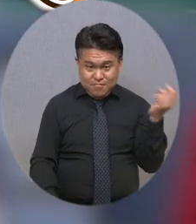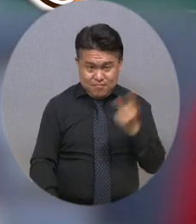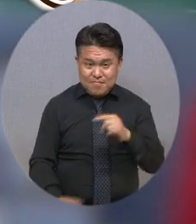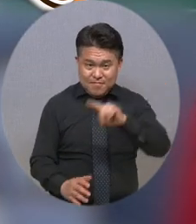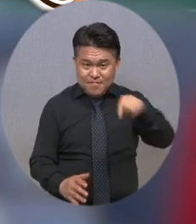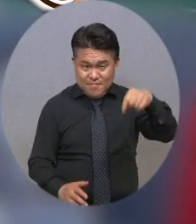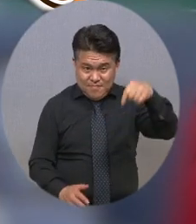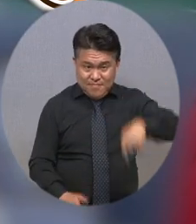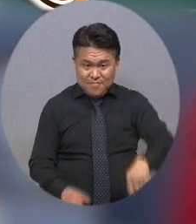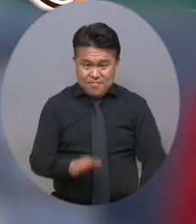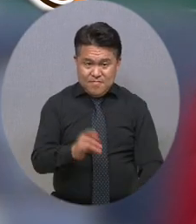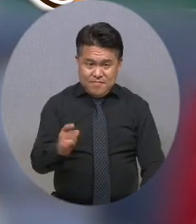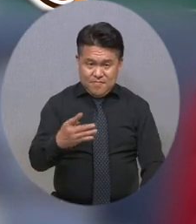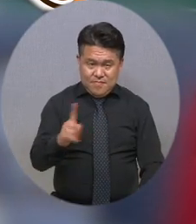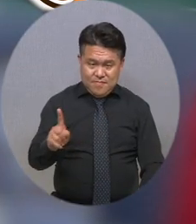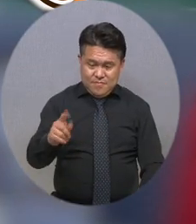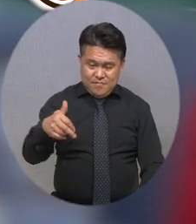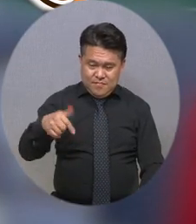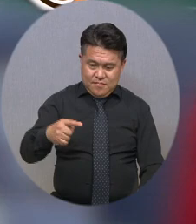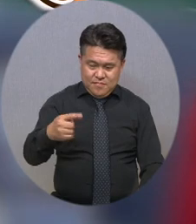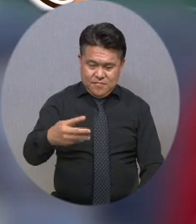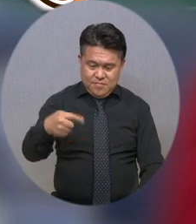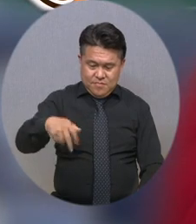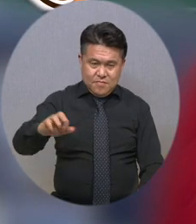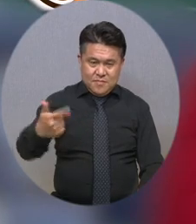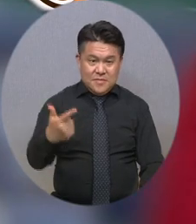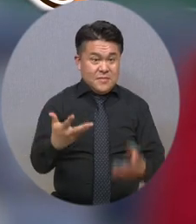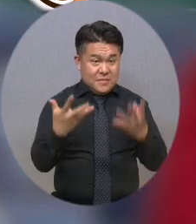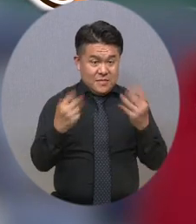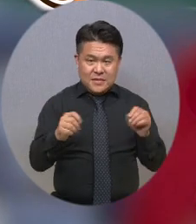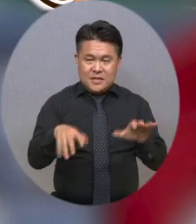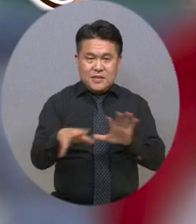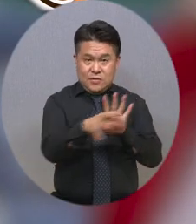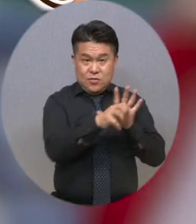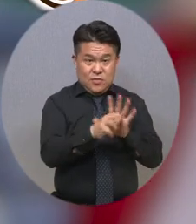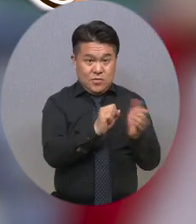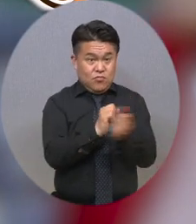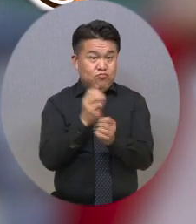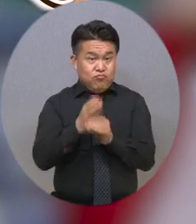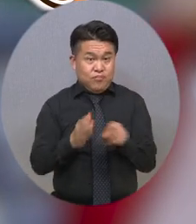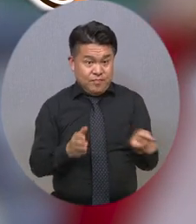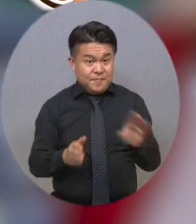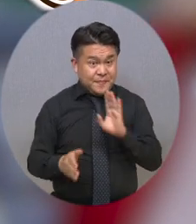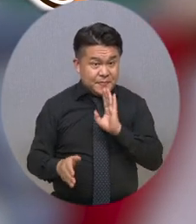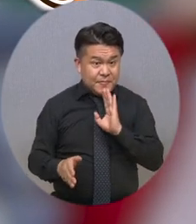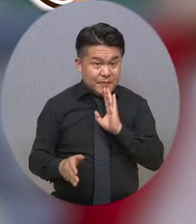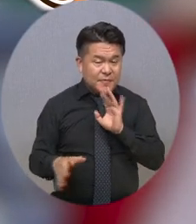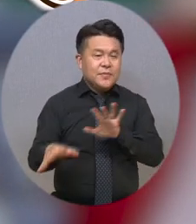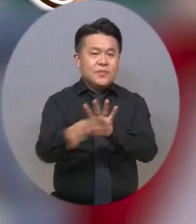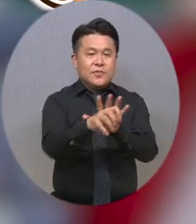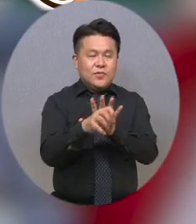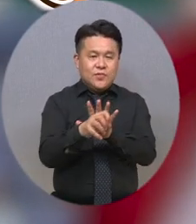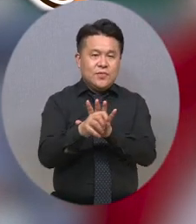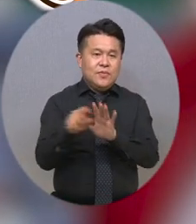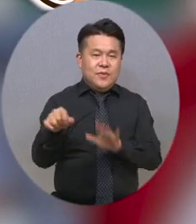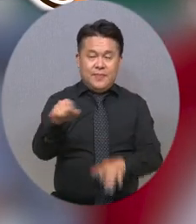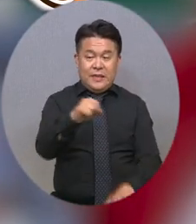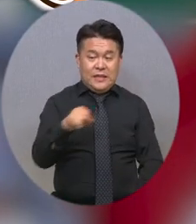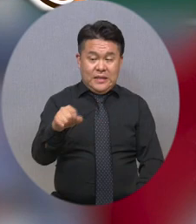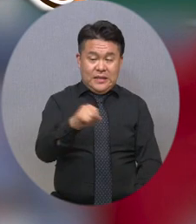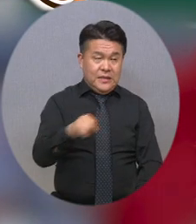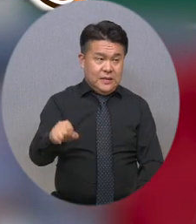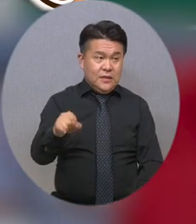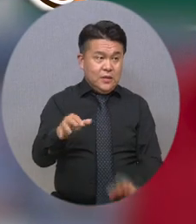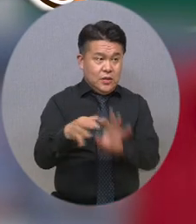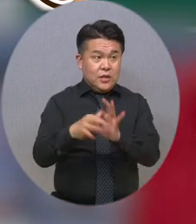여기에는 그 베타크로카이라는 그 성분이 지금 요즘 코로나 참 유행하죠. 코로나도 하나의 그 항바이러스로 인한